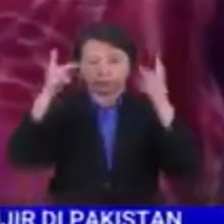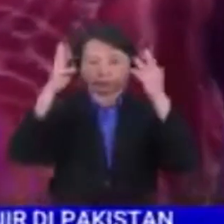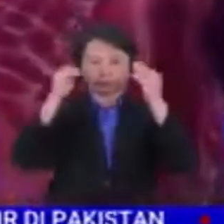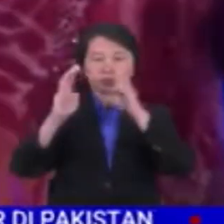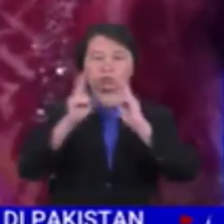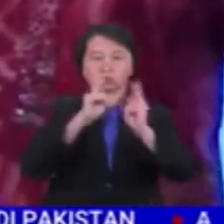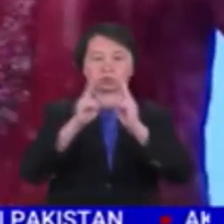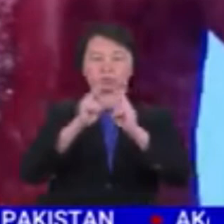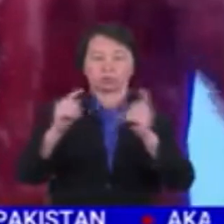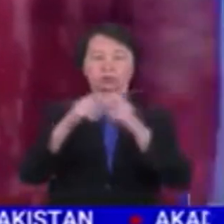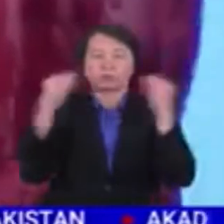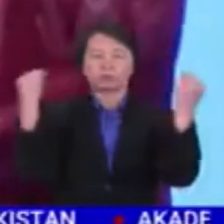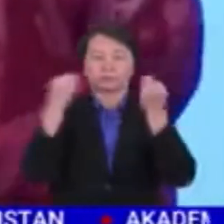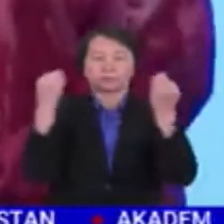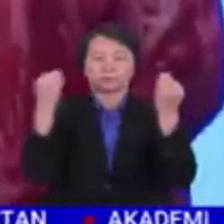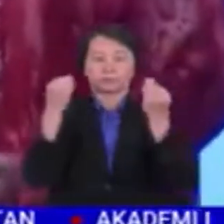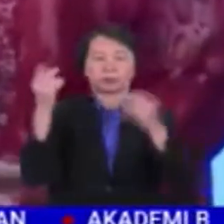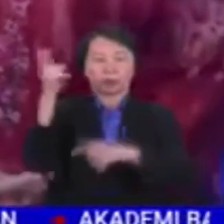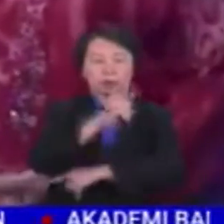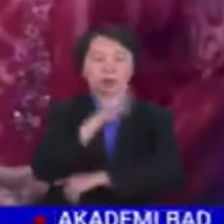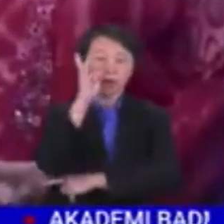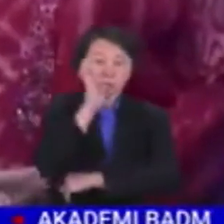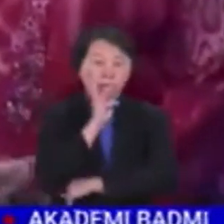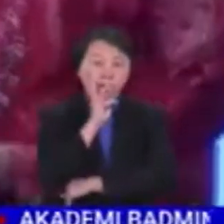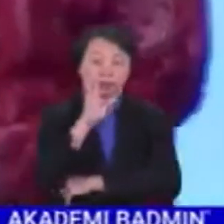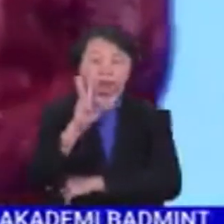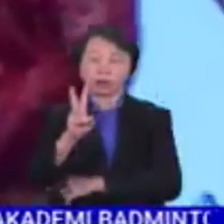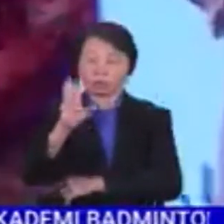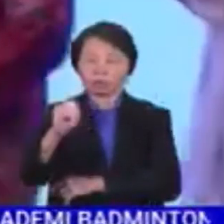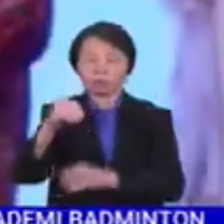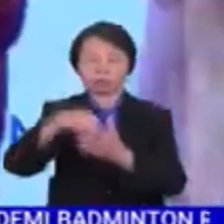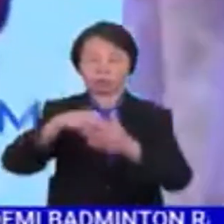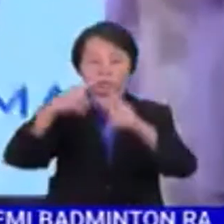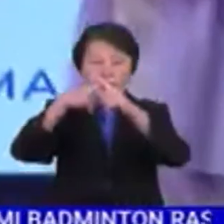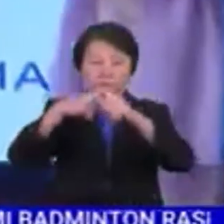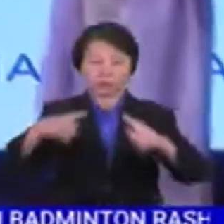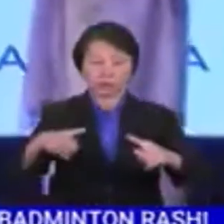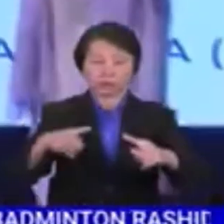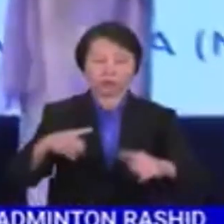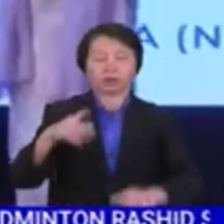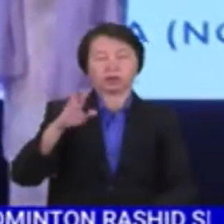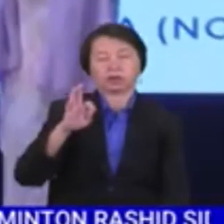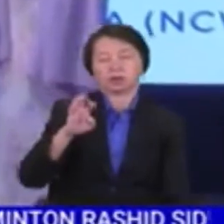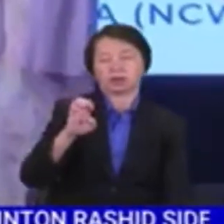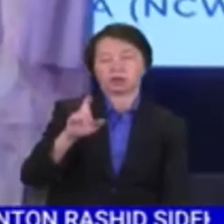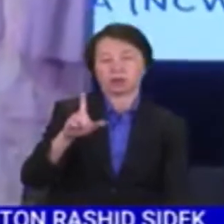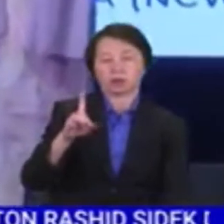berucap pada Majlis Sambutan Hari Wanita ke-60 di Dewan Perdana Felda di Ibu Negara.